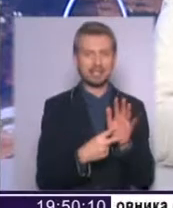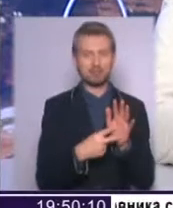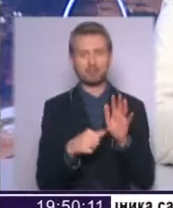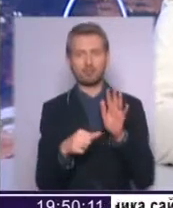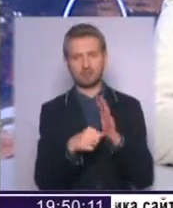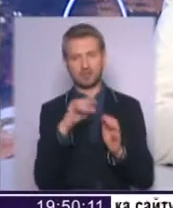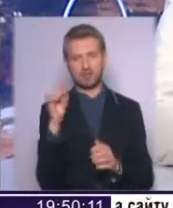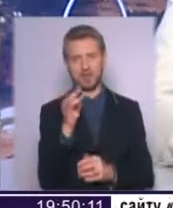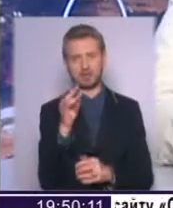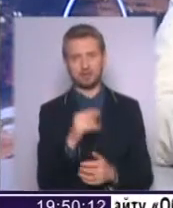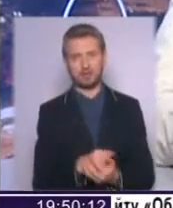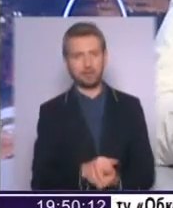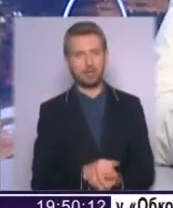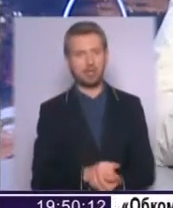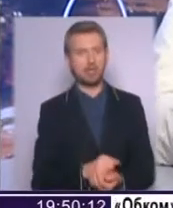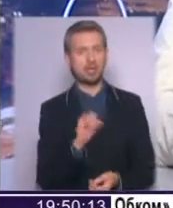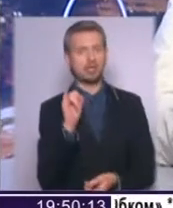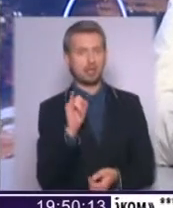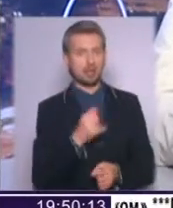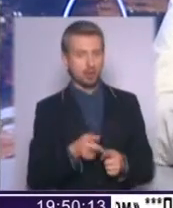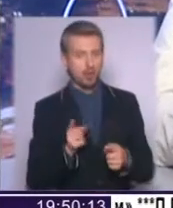6 разів. І оцю